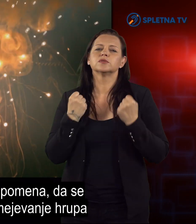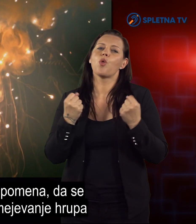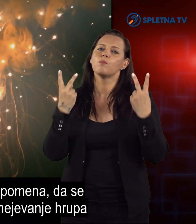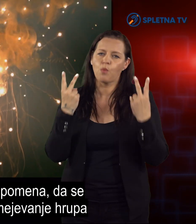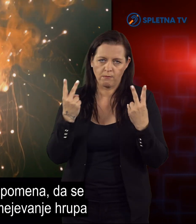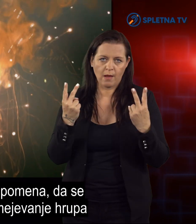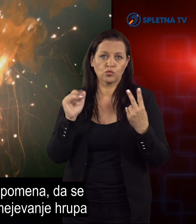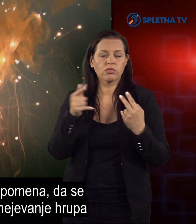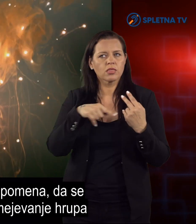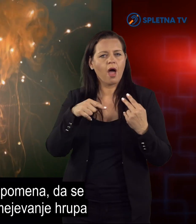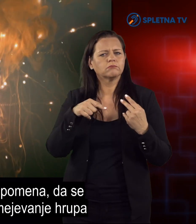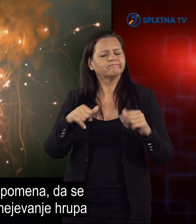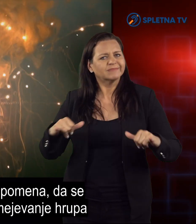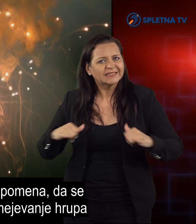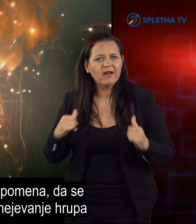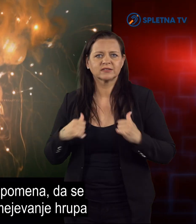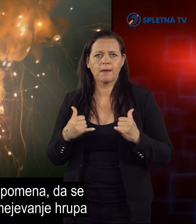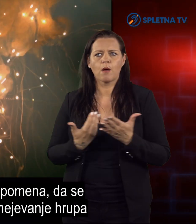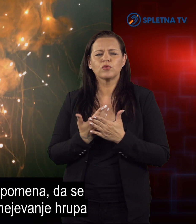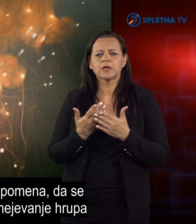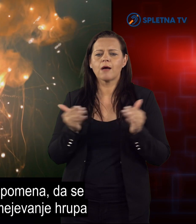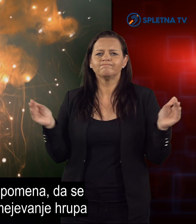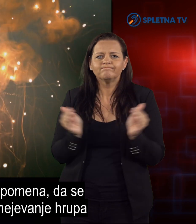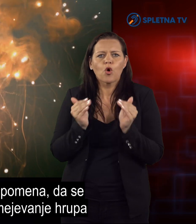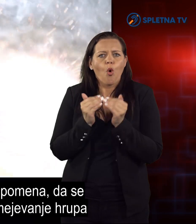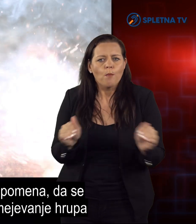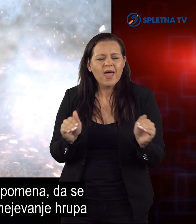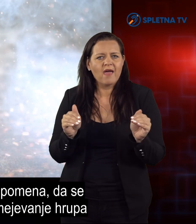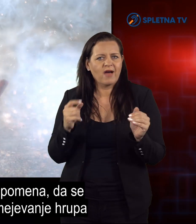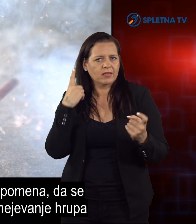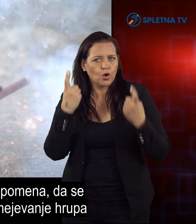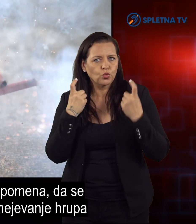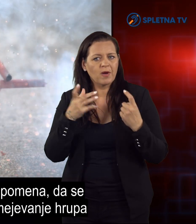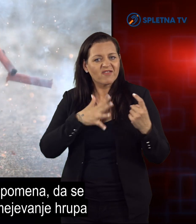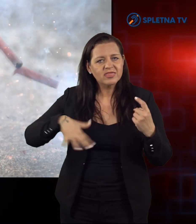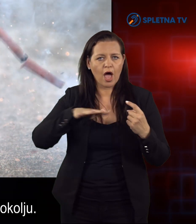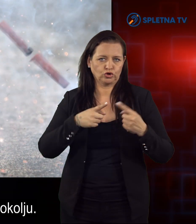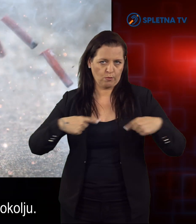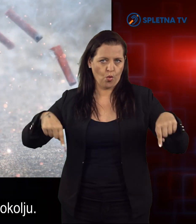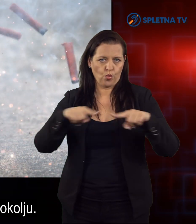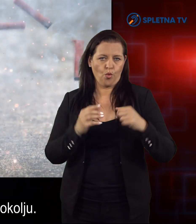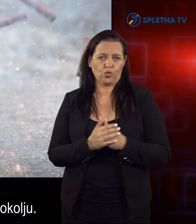Zato je ključnega pomena, da se zavzemamo za omejevanje hrupa v našem okolju.